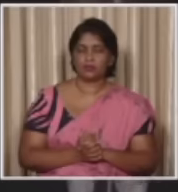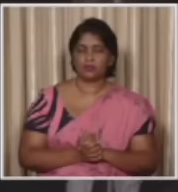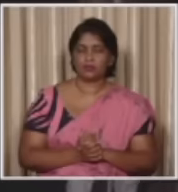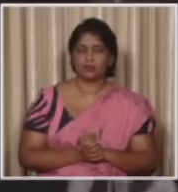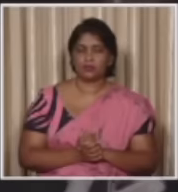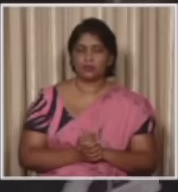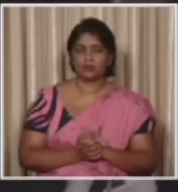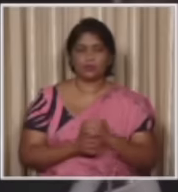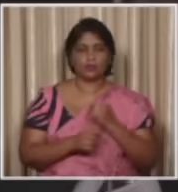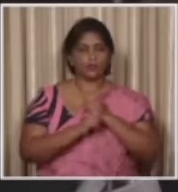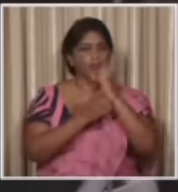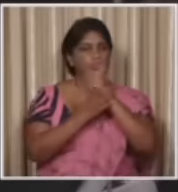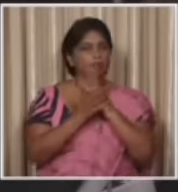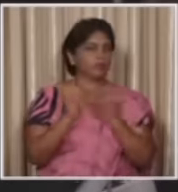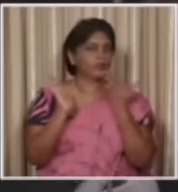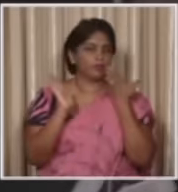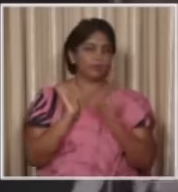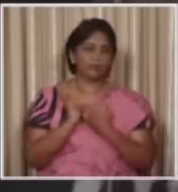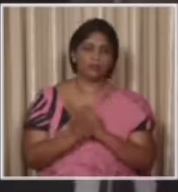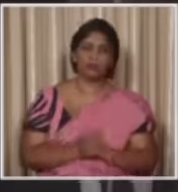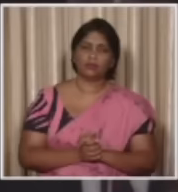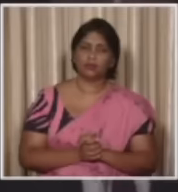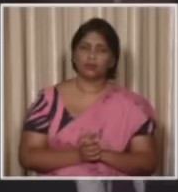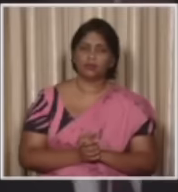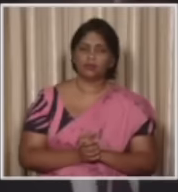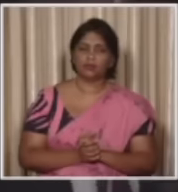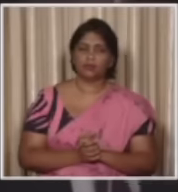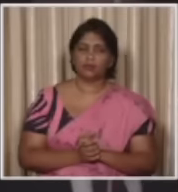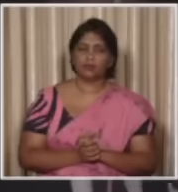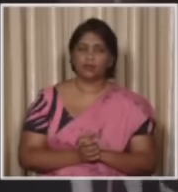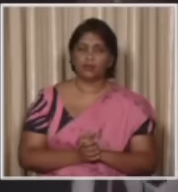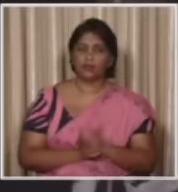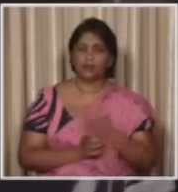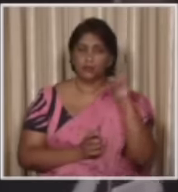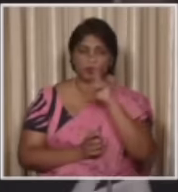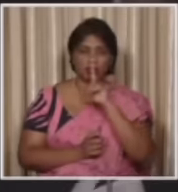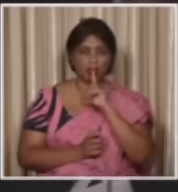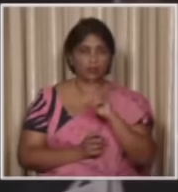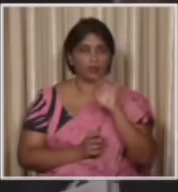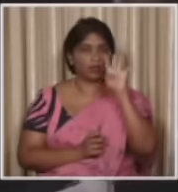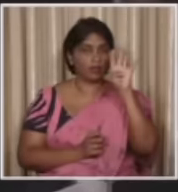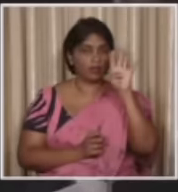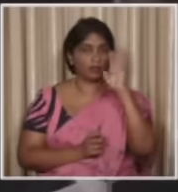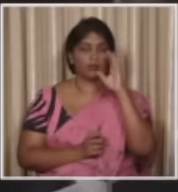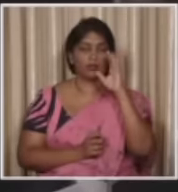දැන් මේ ආණ්ඩුක ව්‍යවස්ථාවේ ගමු මේ ආණ්ඩුක ව්‍යවස්ථාවේ මුලින්ම සඳහන් වෙනවා හතරේ අයන්